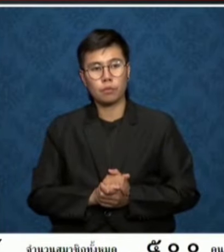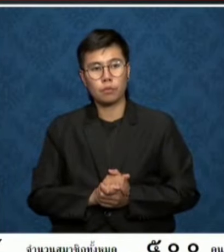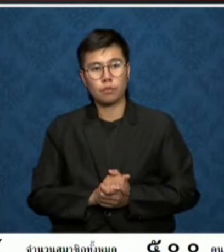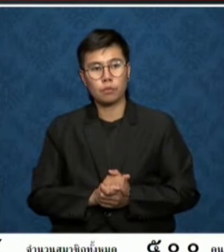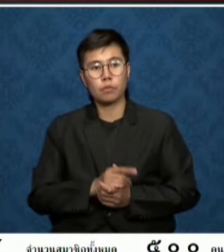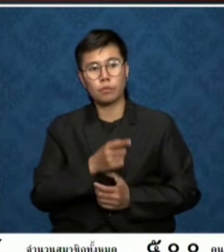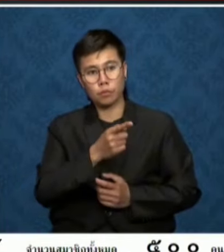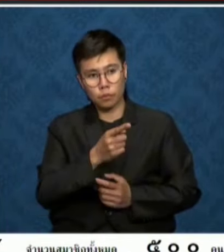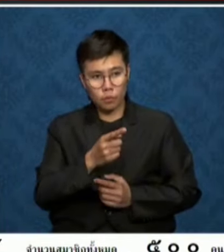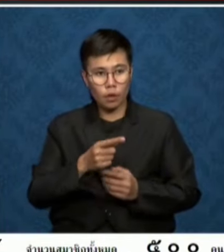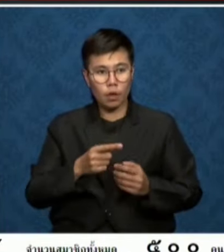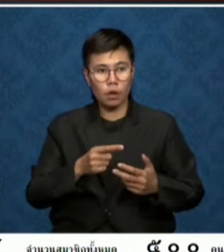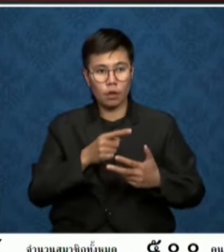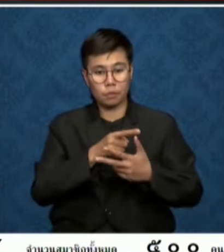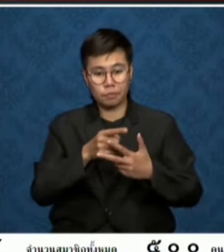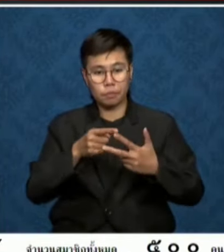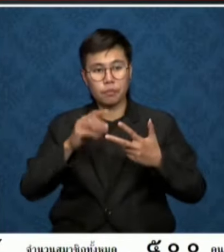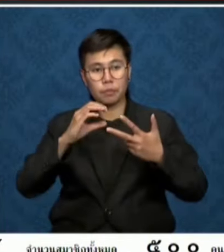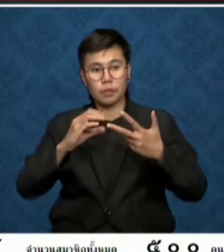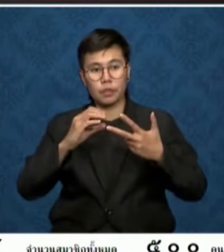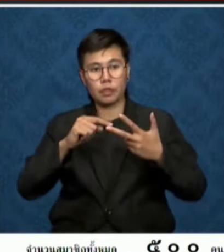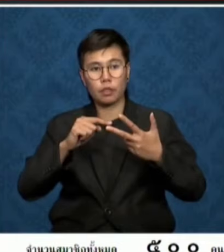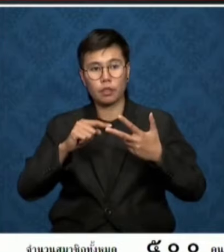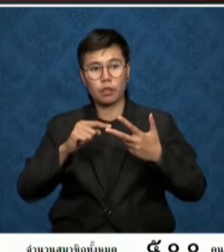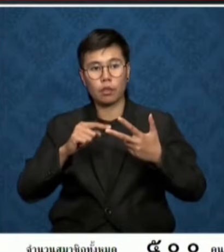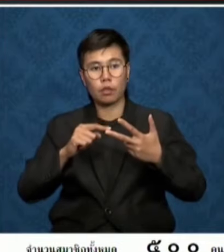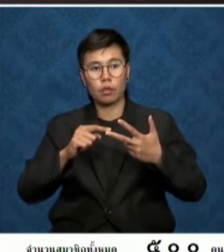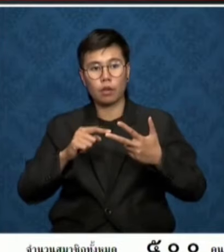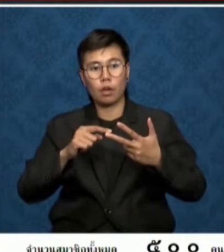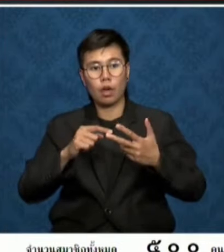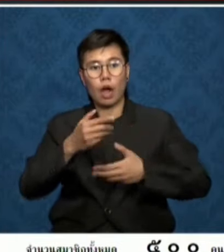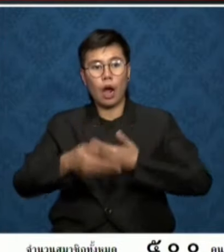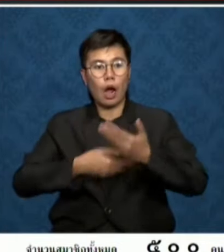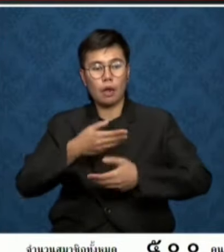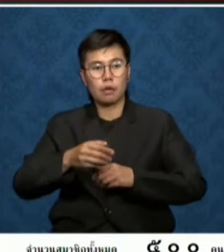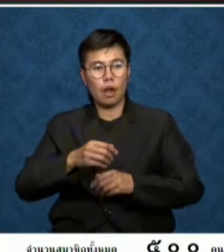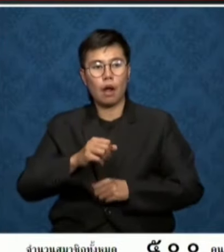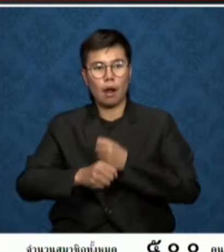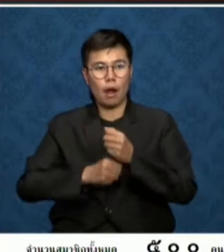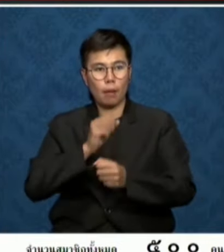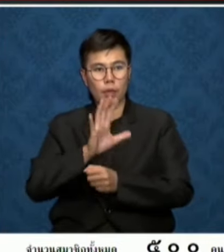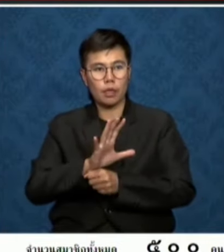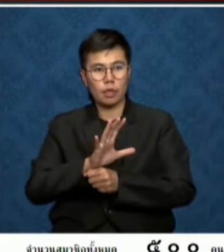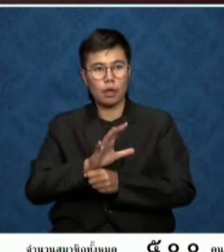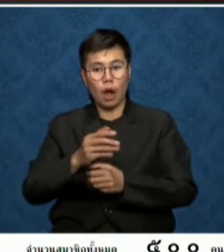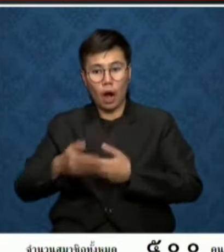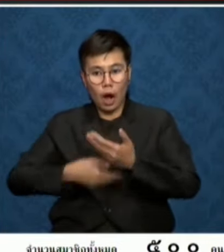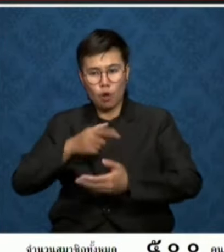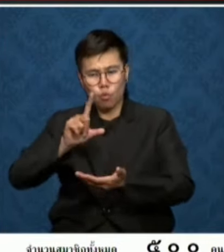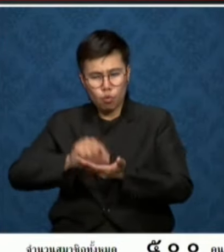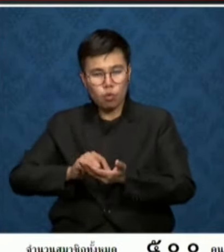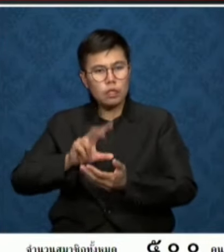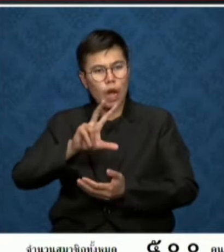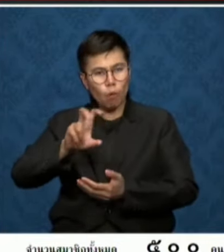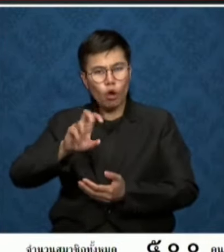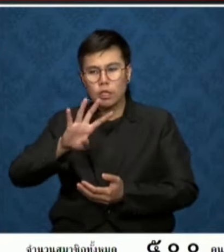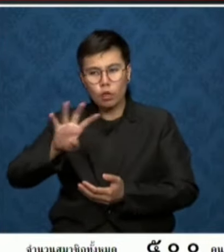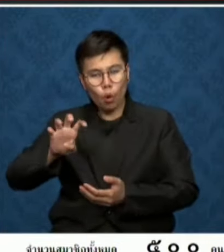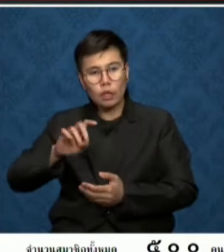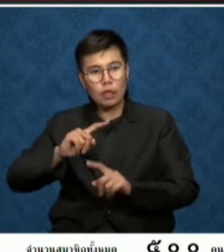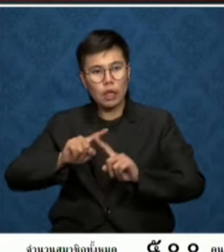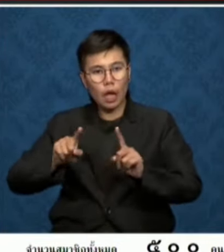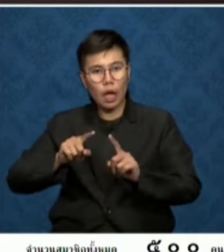นี่ก็คือข้าวเกรด4นะครับที่อยู่ในโกดังนะครับนี่ถูกขายไปเมื่อ5ปีก่อนนะครับที่ขายไปถูกๆแค่กระสอบละ 3-400 แต่วนเอากลับม